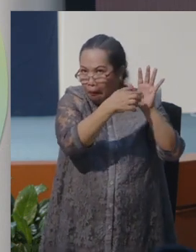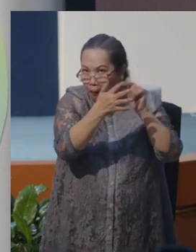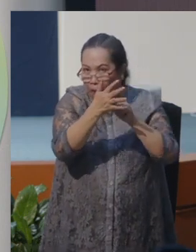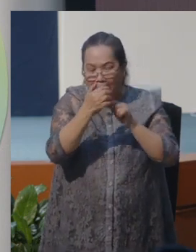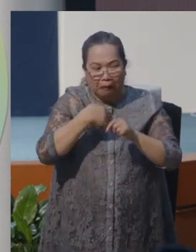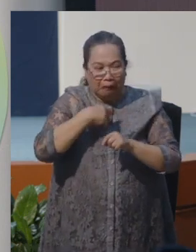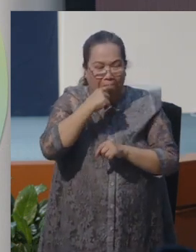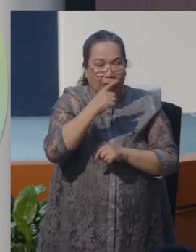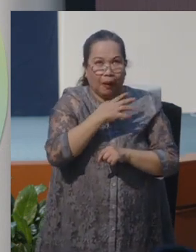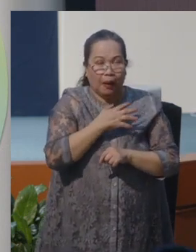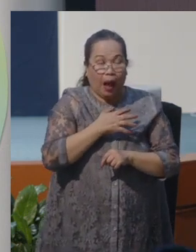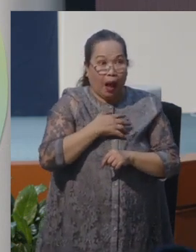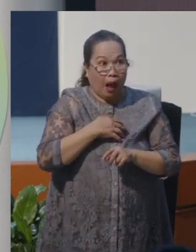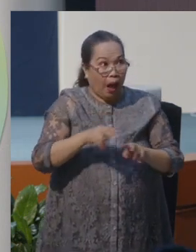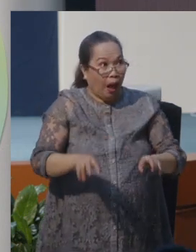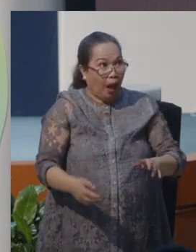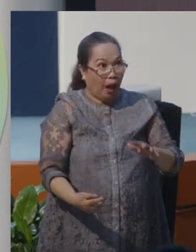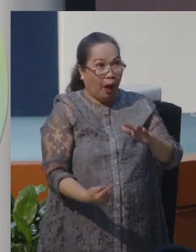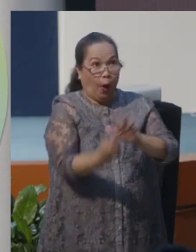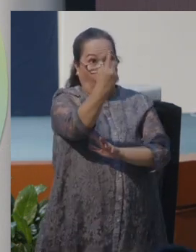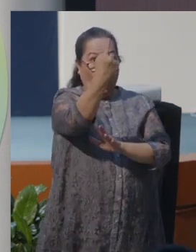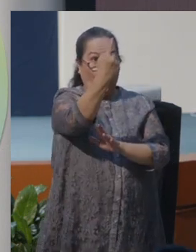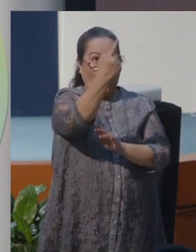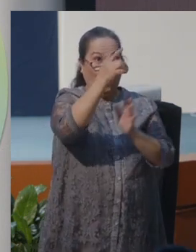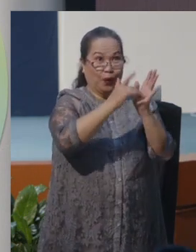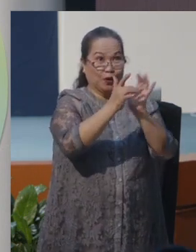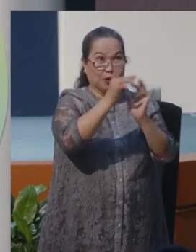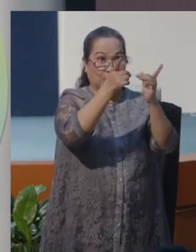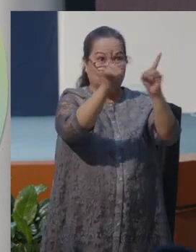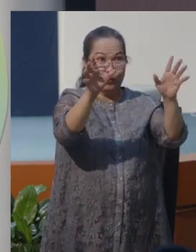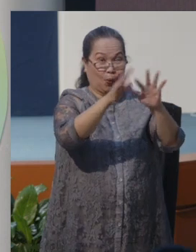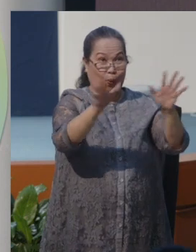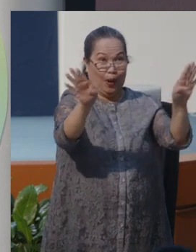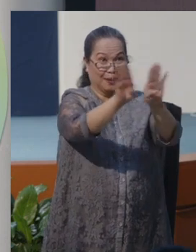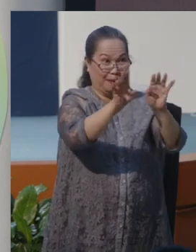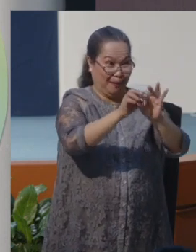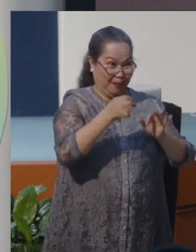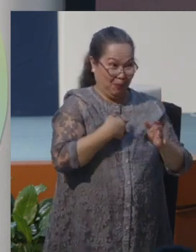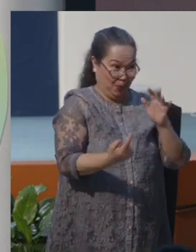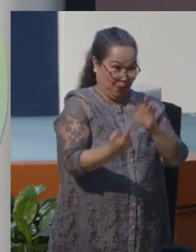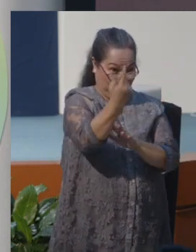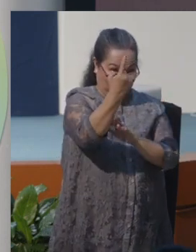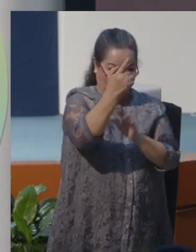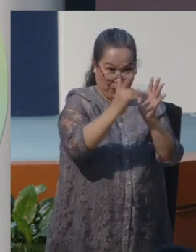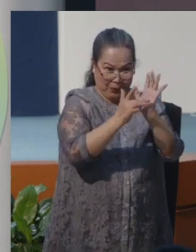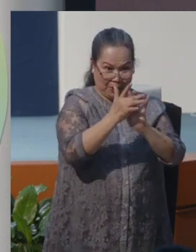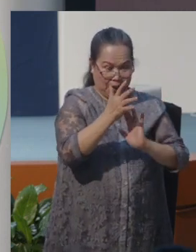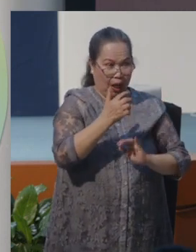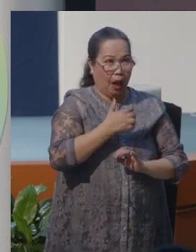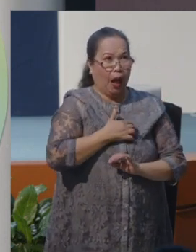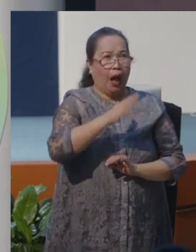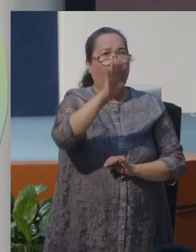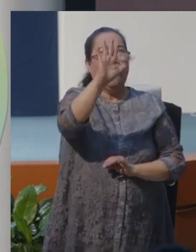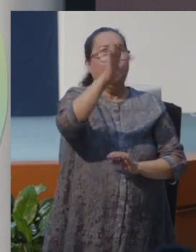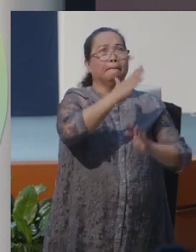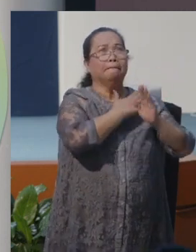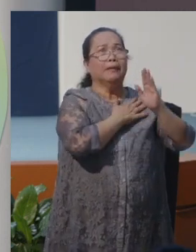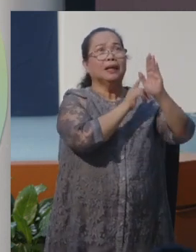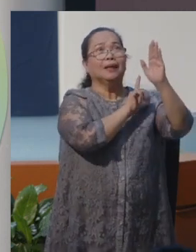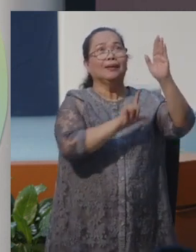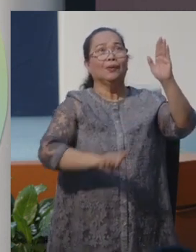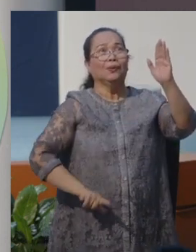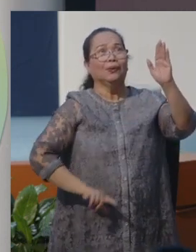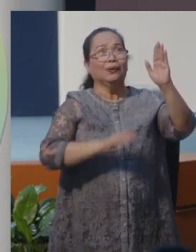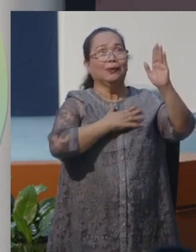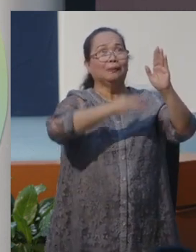"My Lord and my God." At yung confession niya na yon, bawat believer pagkatapos